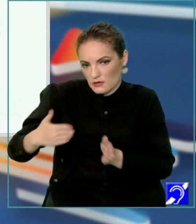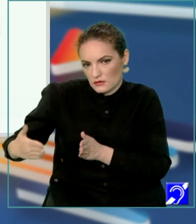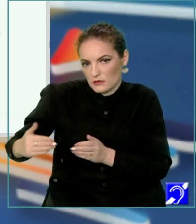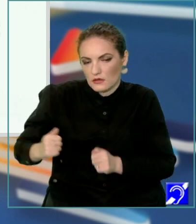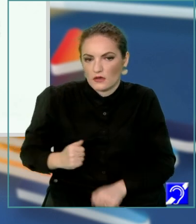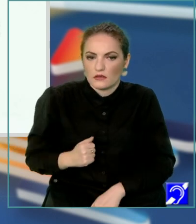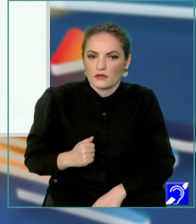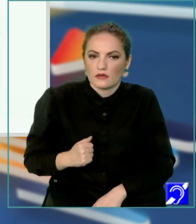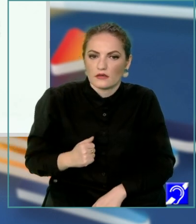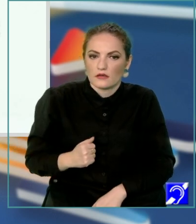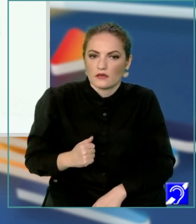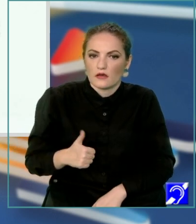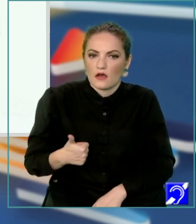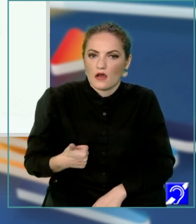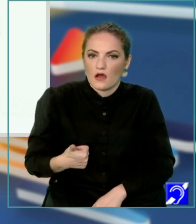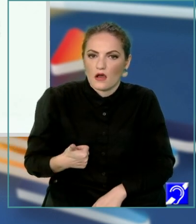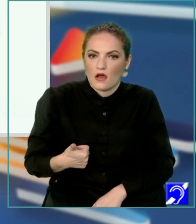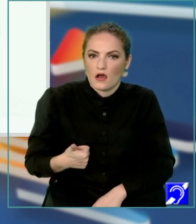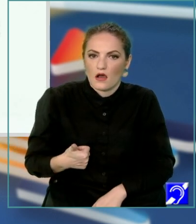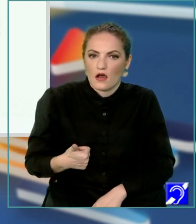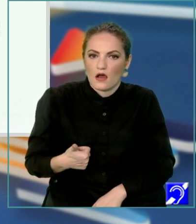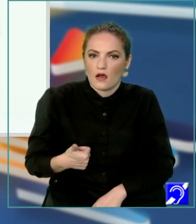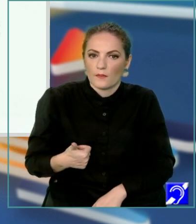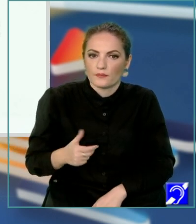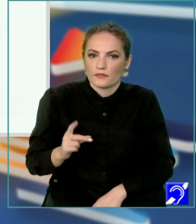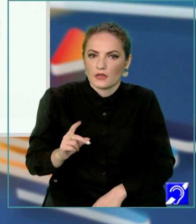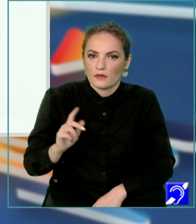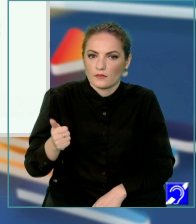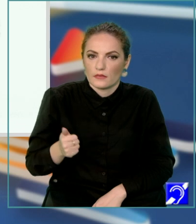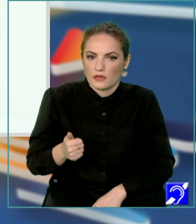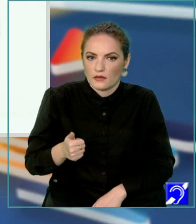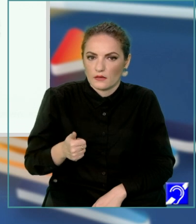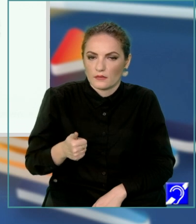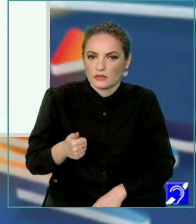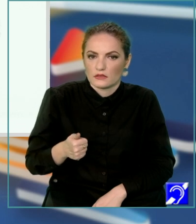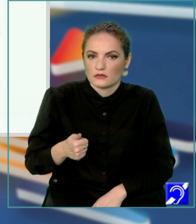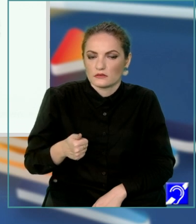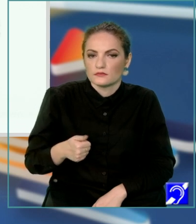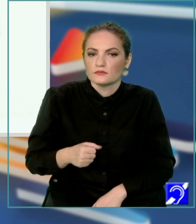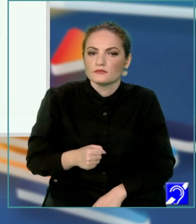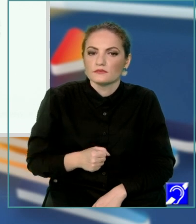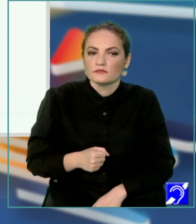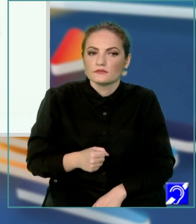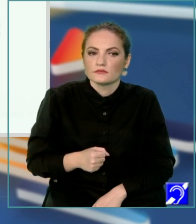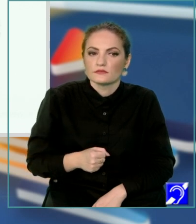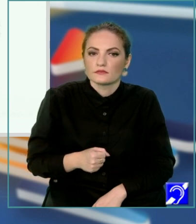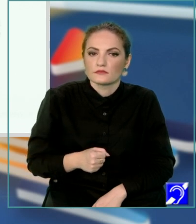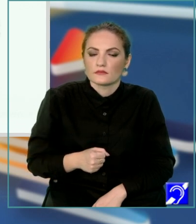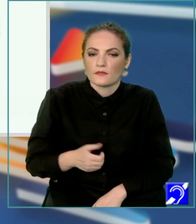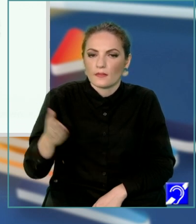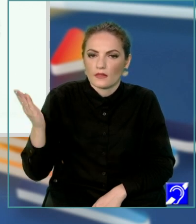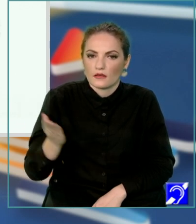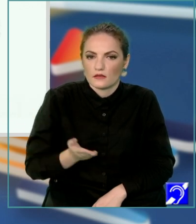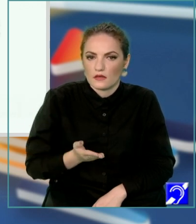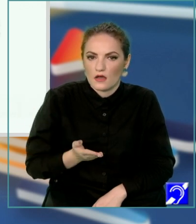și a d prim diagonala feței laterale a prim b prim Ba diagonala